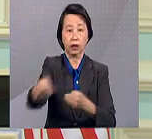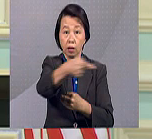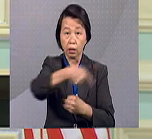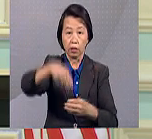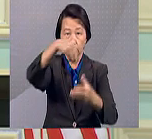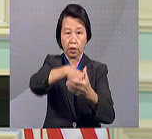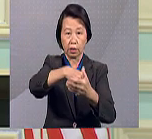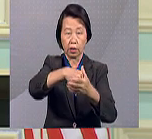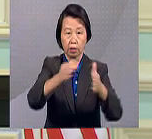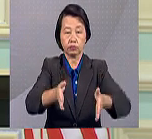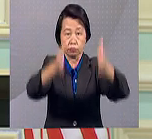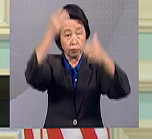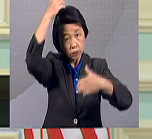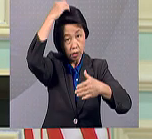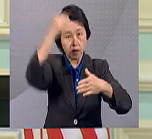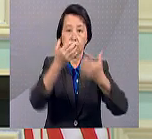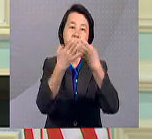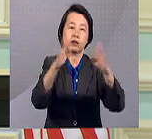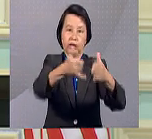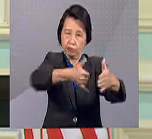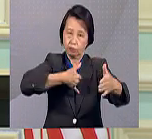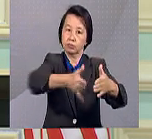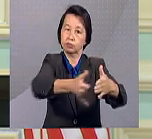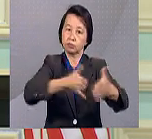yang berada di Selangor Mansion bebas untuk keluar masuk.